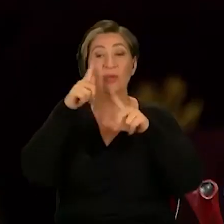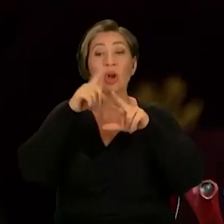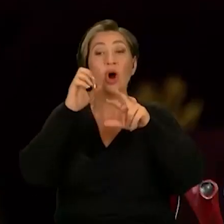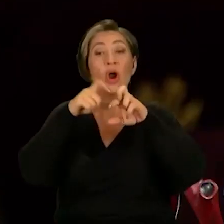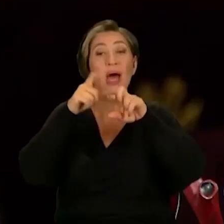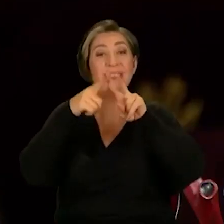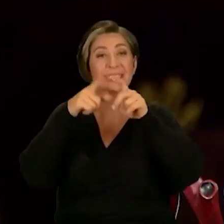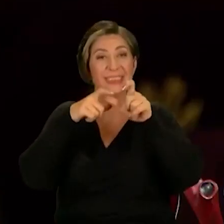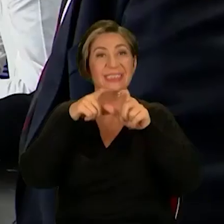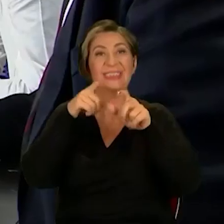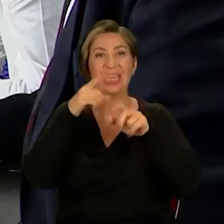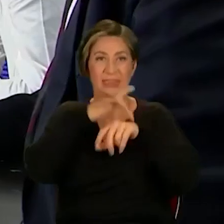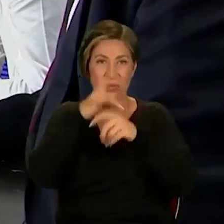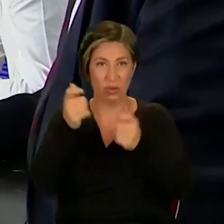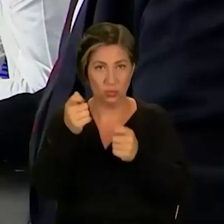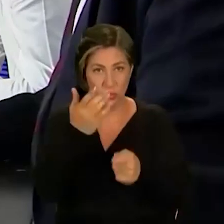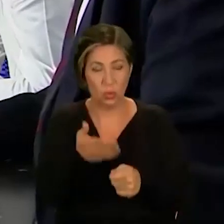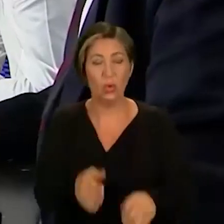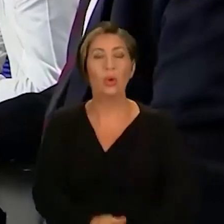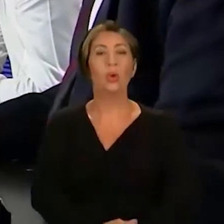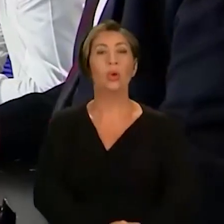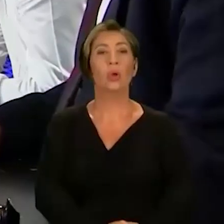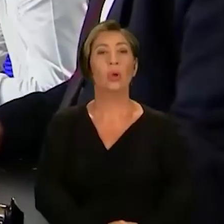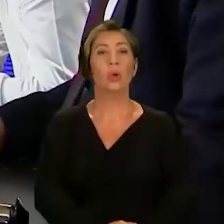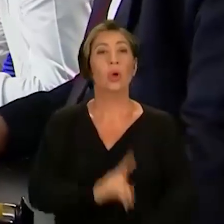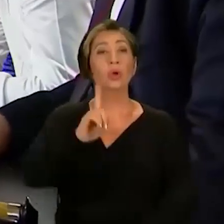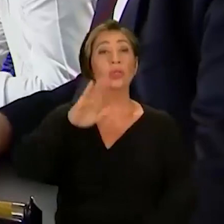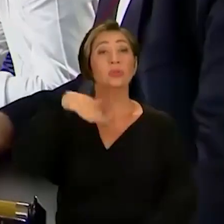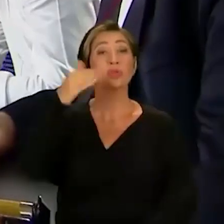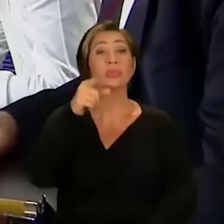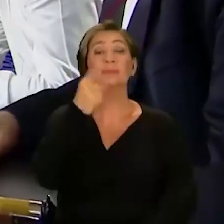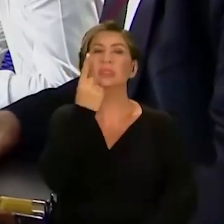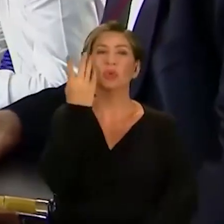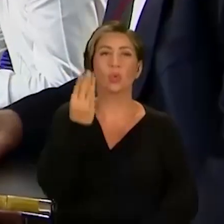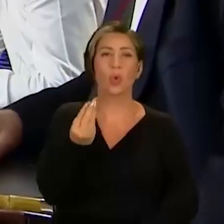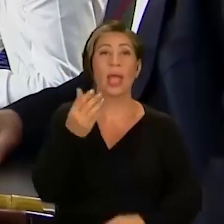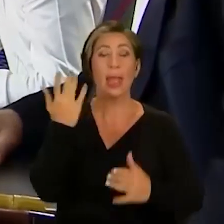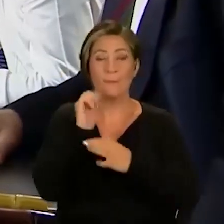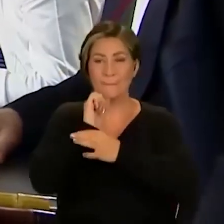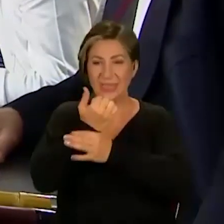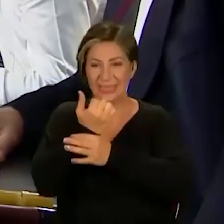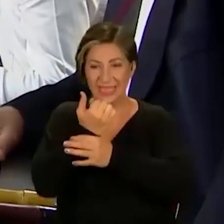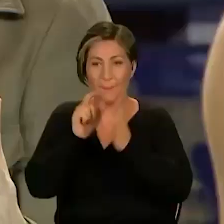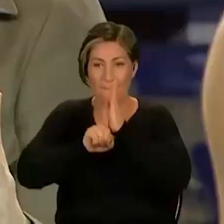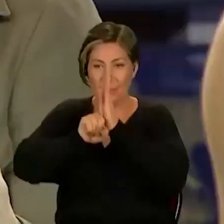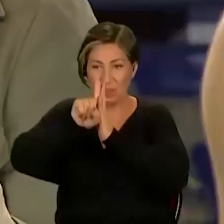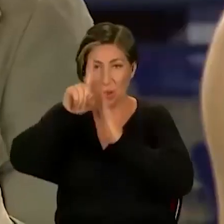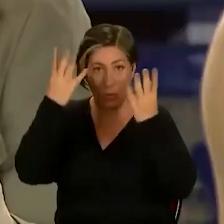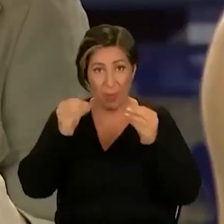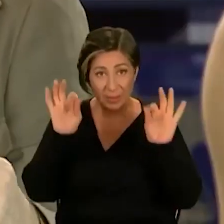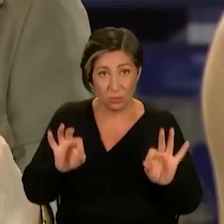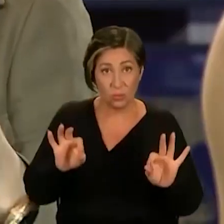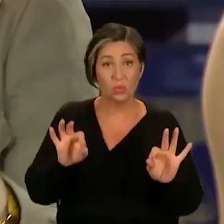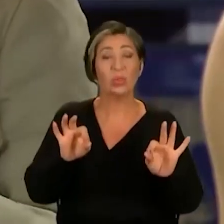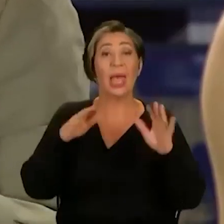Hastanesi'nde çalışıyorsunuz ve ondan sonra size bir şey oluyor. Hem meslekte çok başarılı olmaya